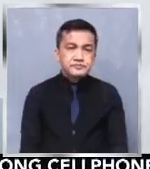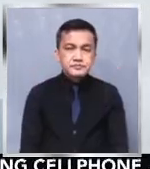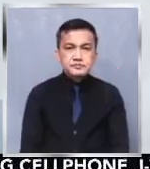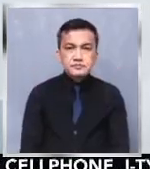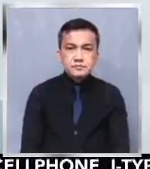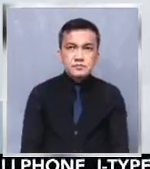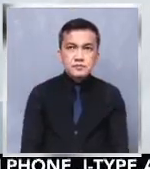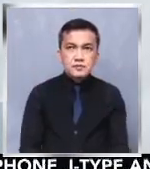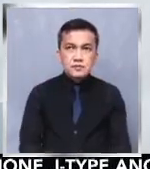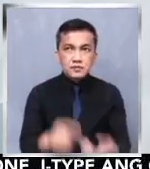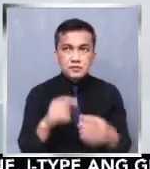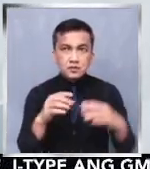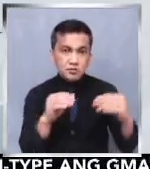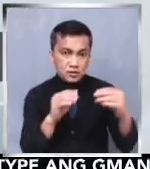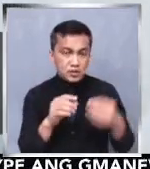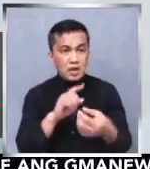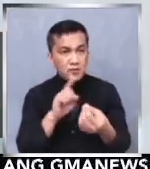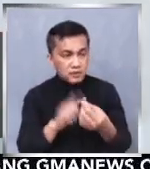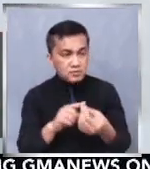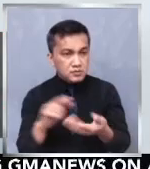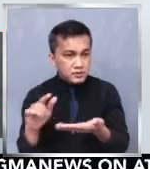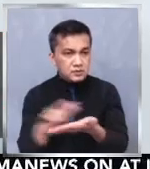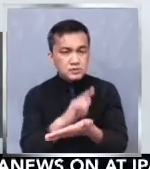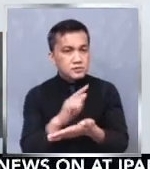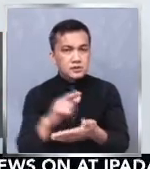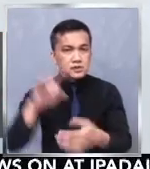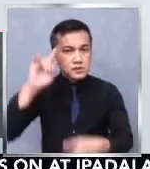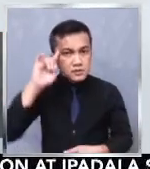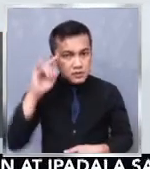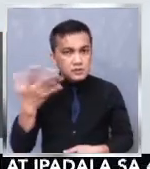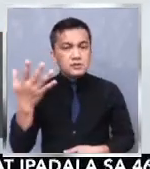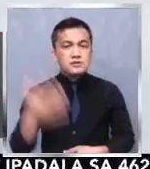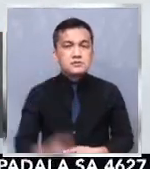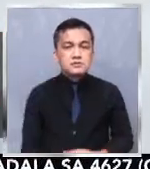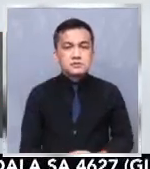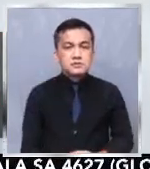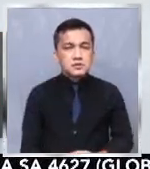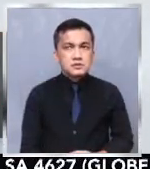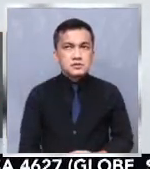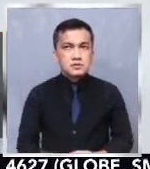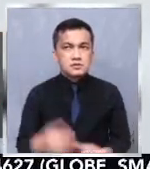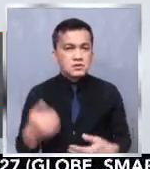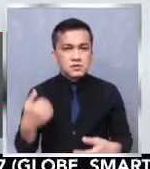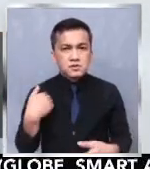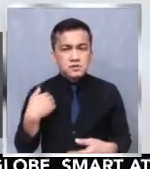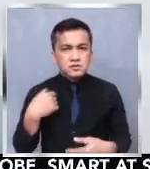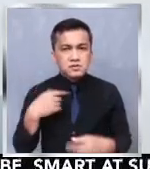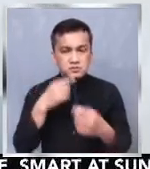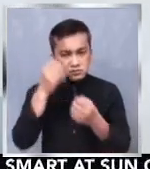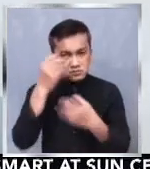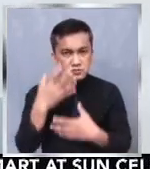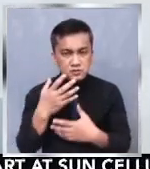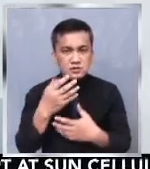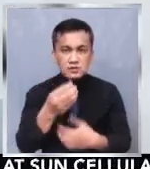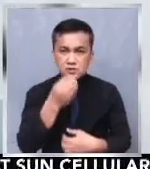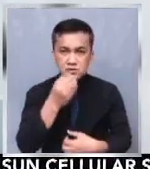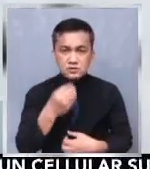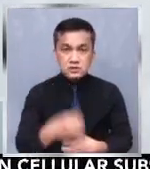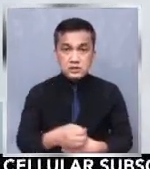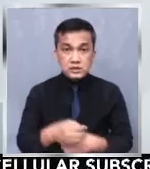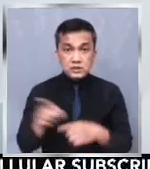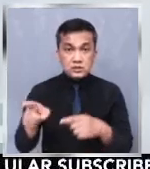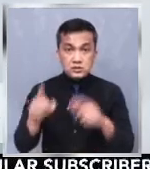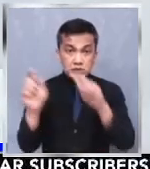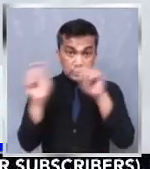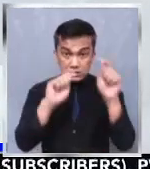pansin. Hindi pa namin alam. Tapos wala din sila nang binigay ng pagkain. Sa kasagsagan ng bagyo, nag-cancel